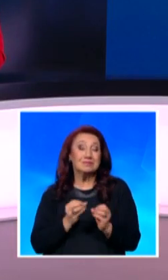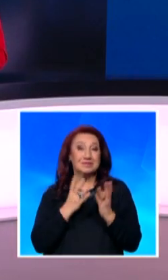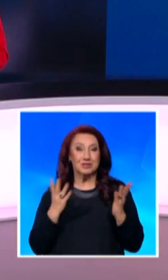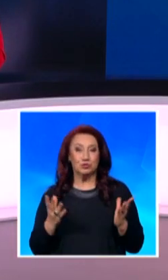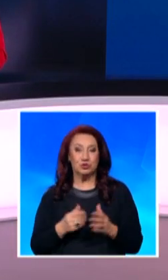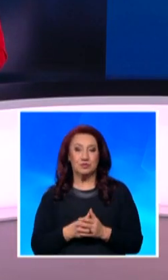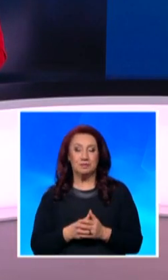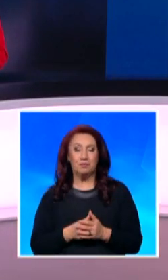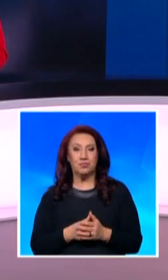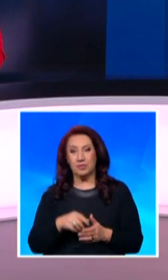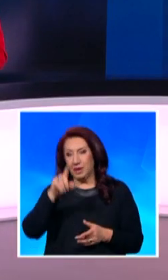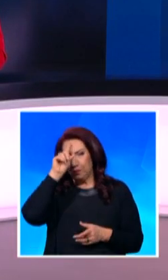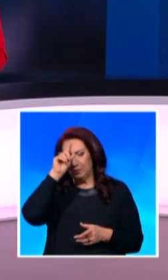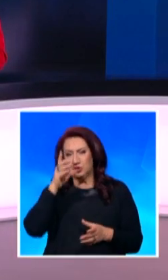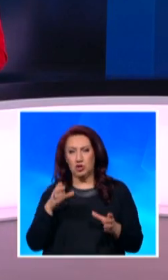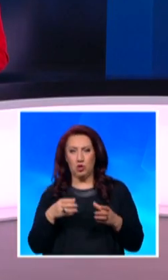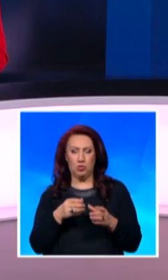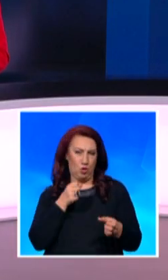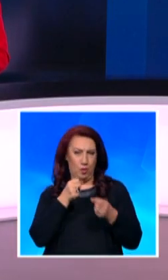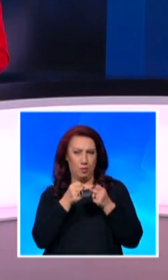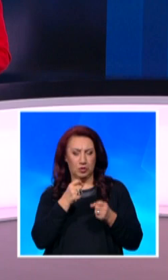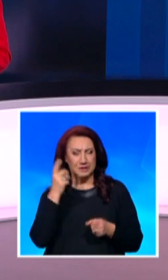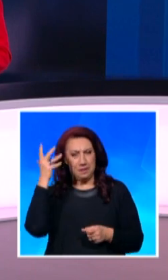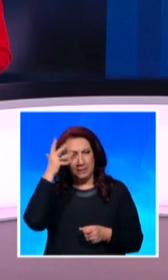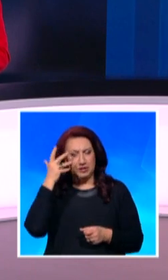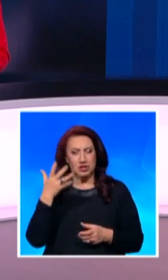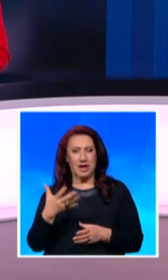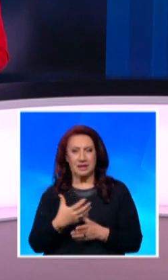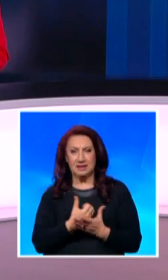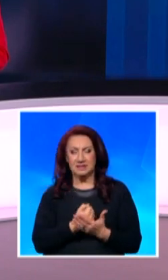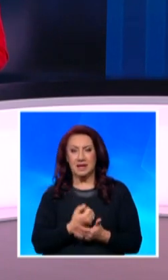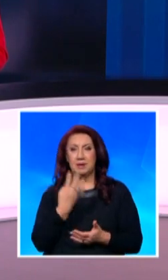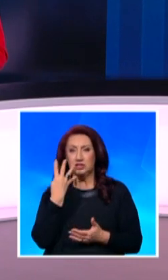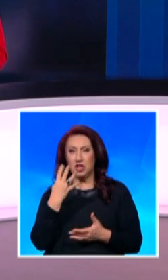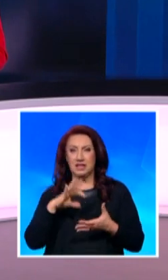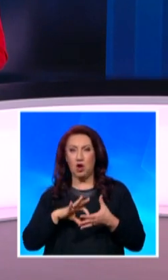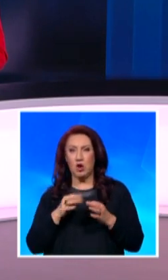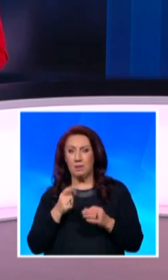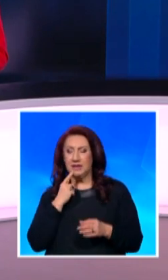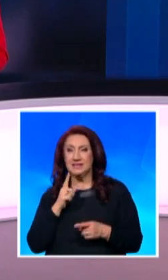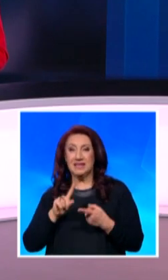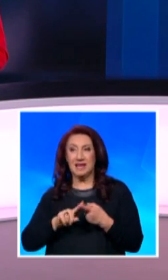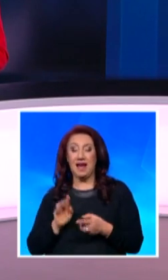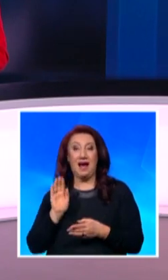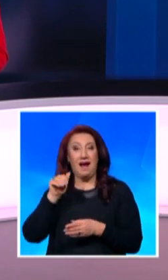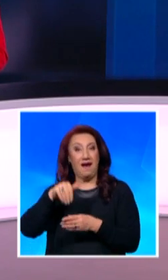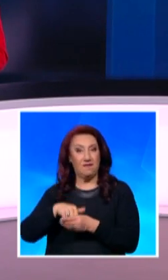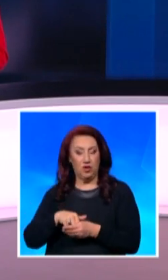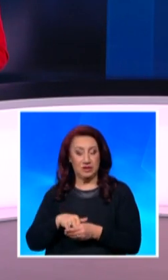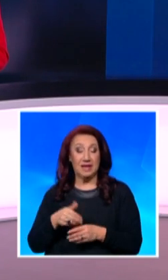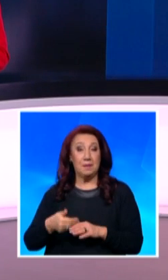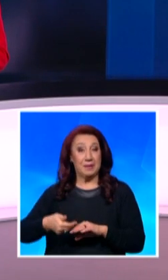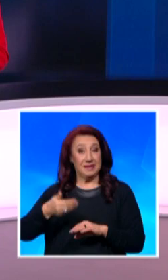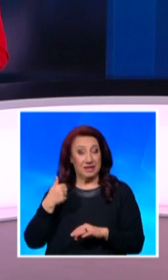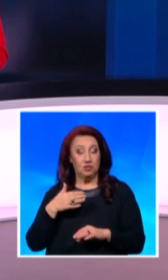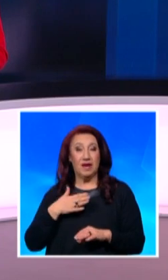Боксовите националки мечтаят за максималните 4 олимпийски квоти. Преди квалификациите за Париж обаче предстои световно първенство в Индия през март.